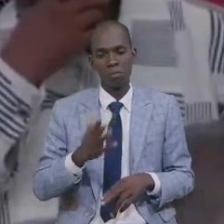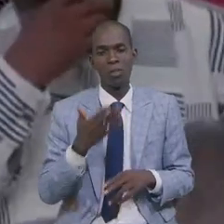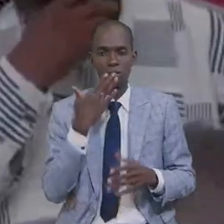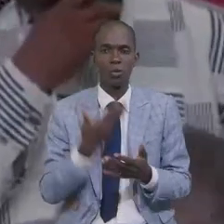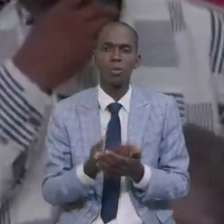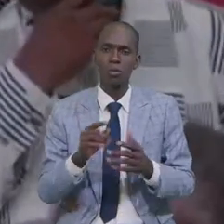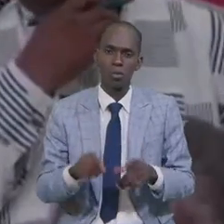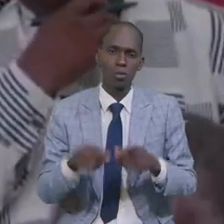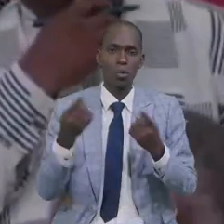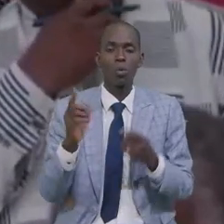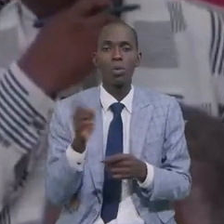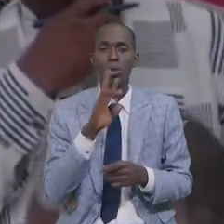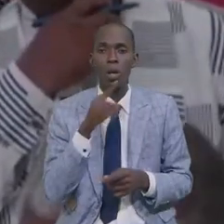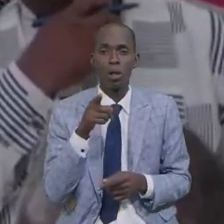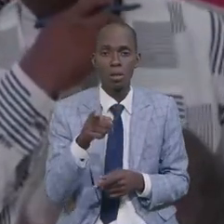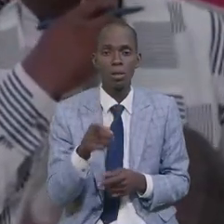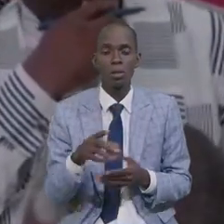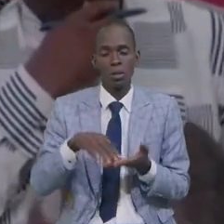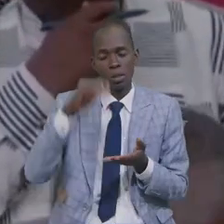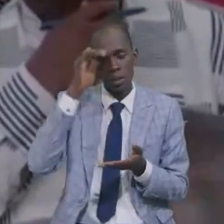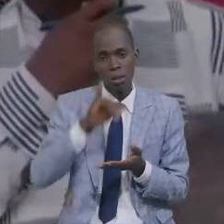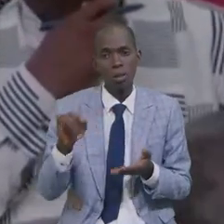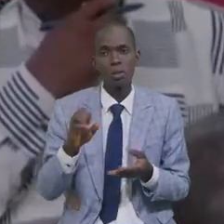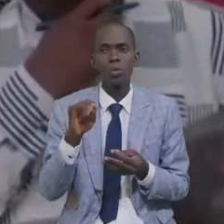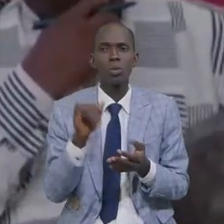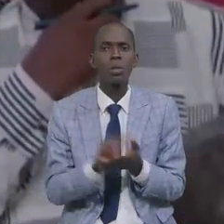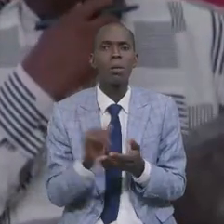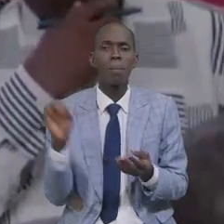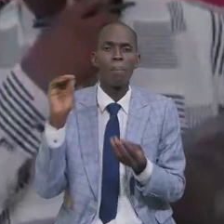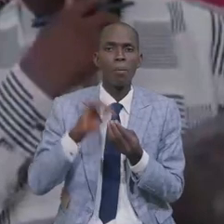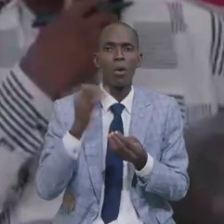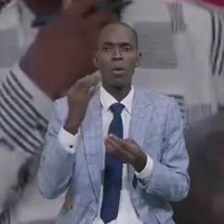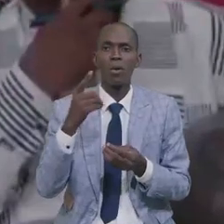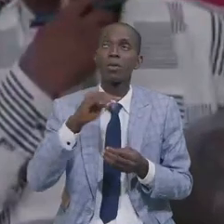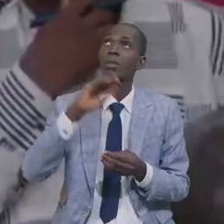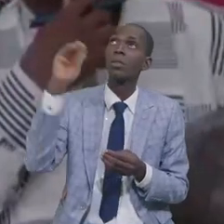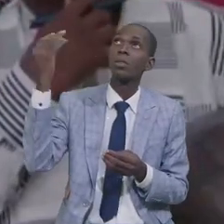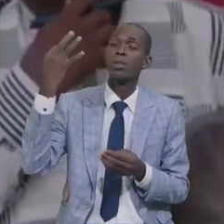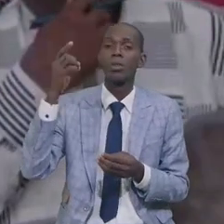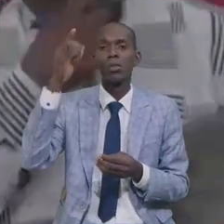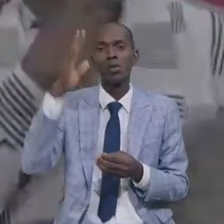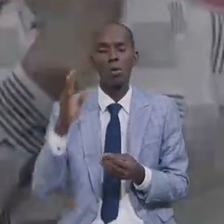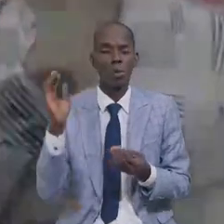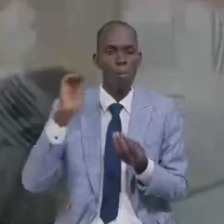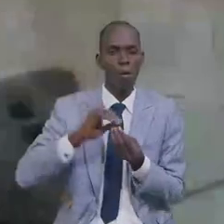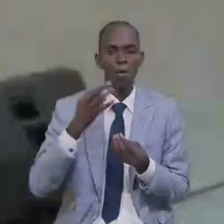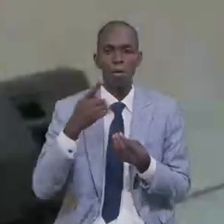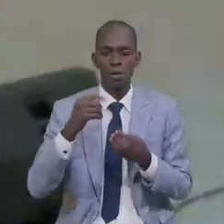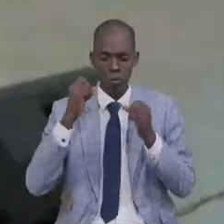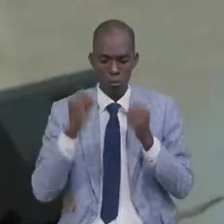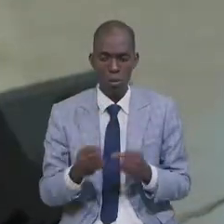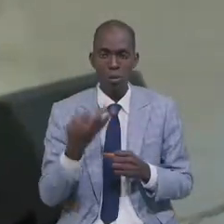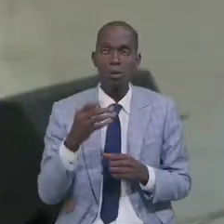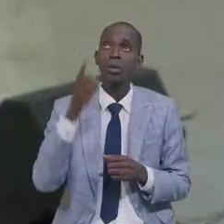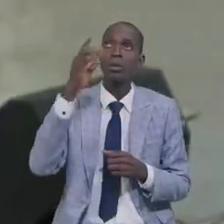demeure, l'habitation où vous êtes, là où vous apprenez, afin que plus de la grâce de Dieu et plus de la